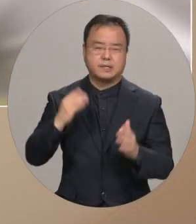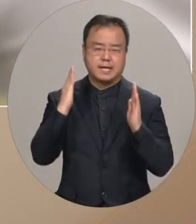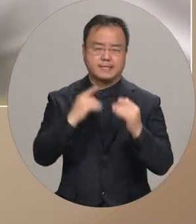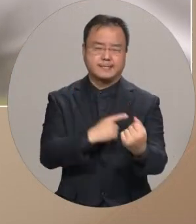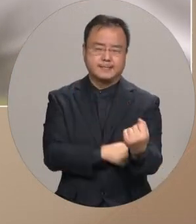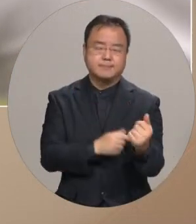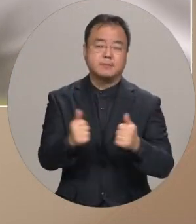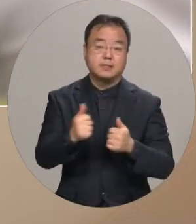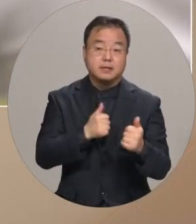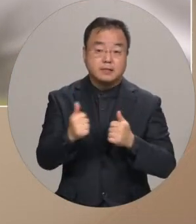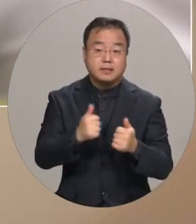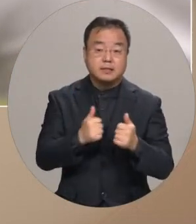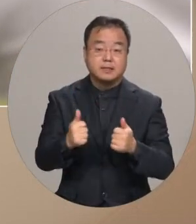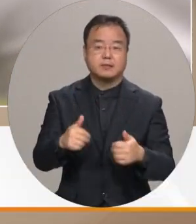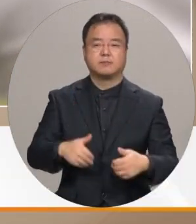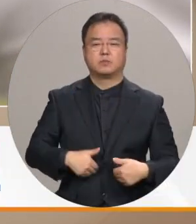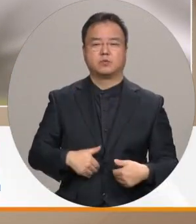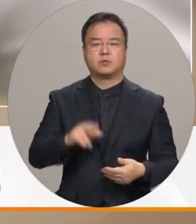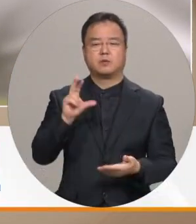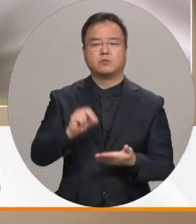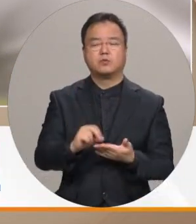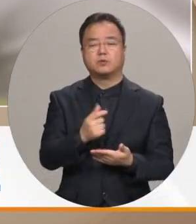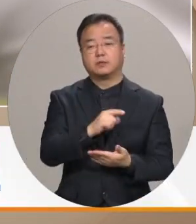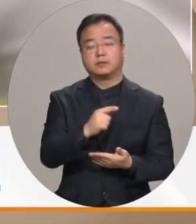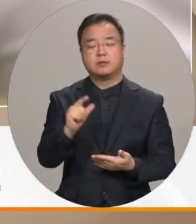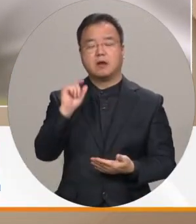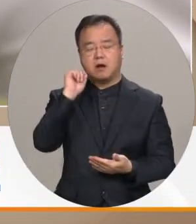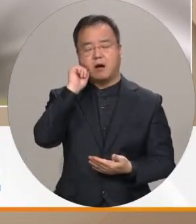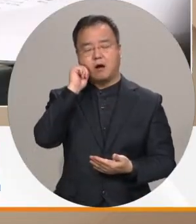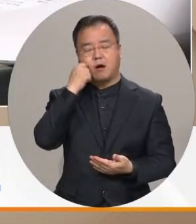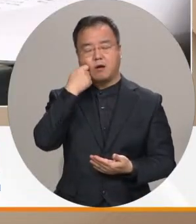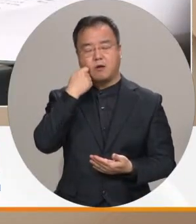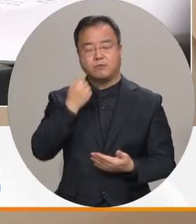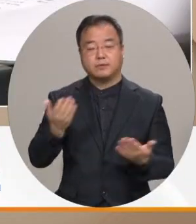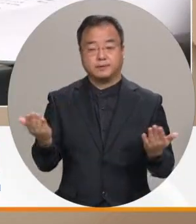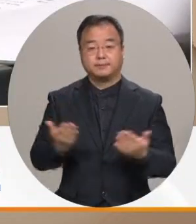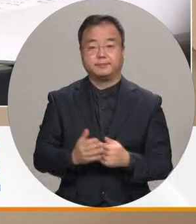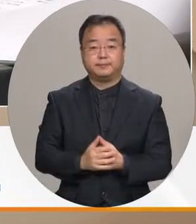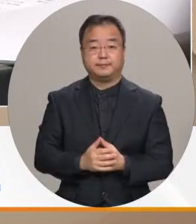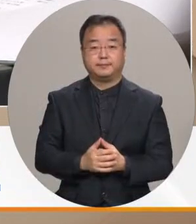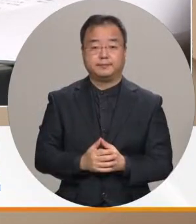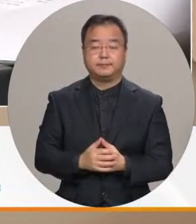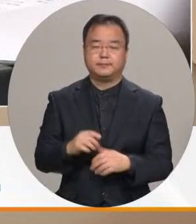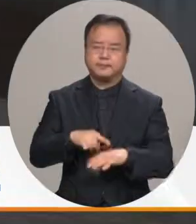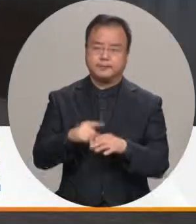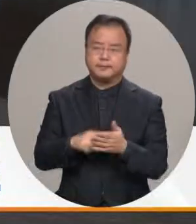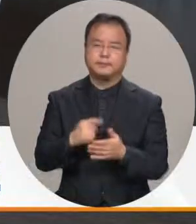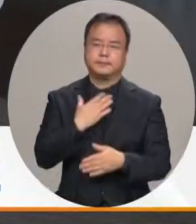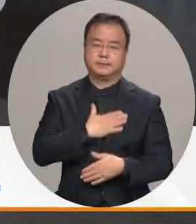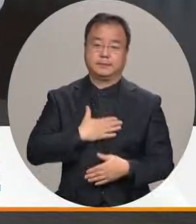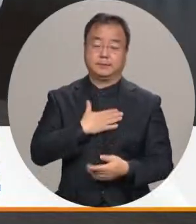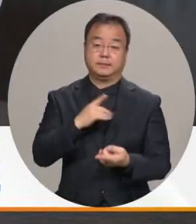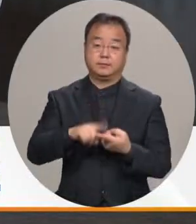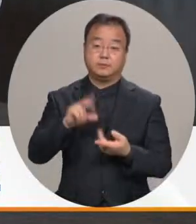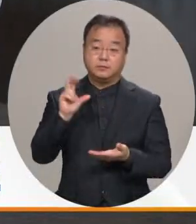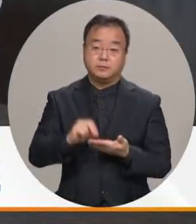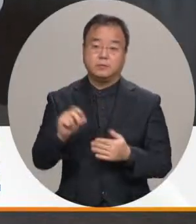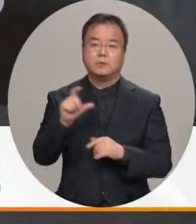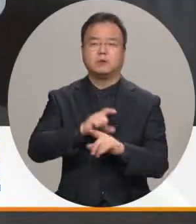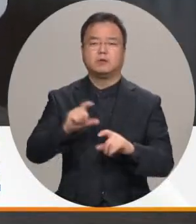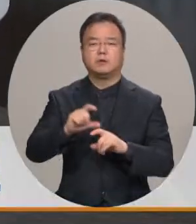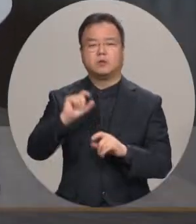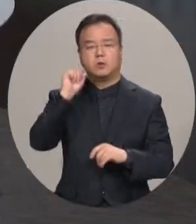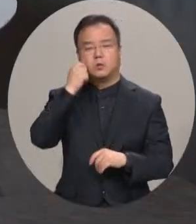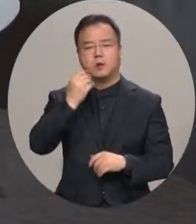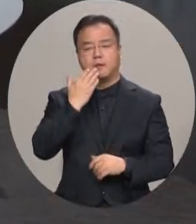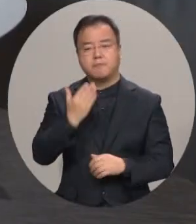뚫어야 하는 문제 그런 것을 제일 좀 어려운 점이라고 볼 수 있습니다. 네, 심리적인 문제가 더 어려울 수도 있겠다. 네. 그런데